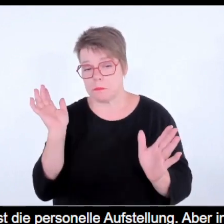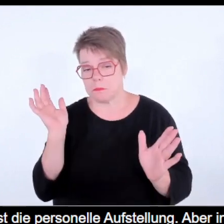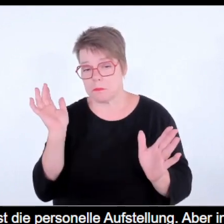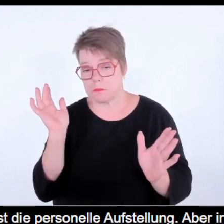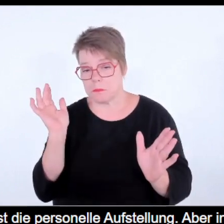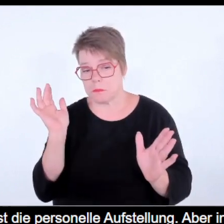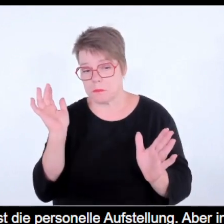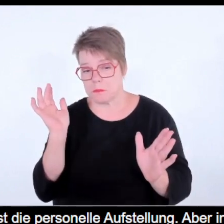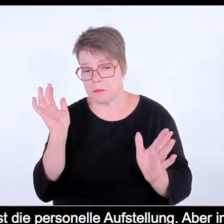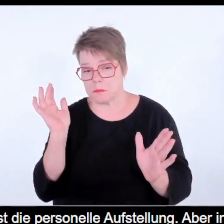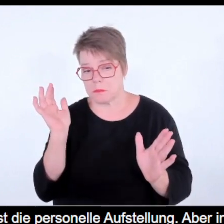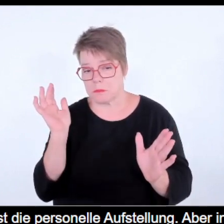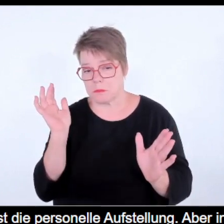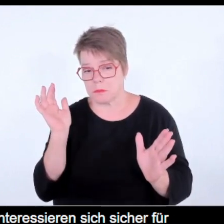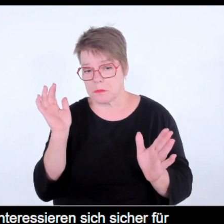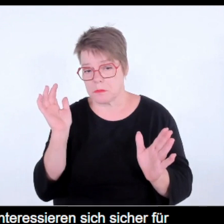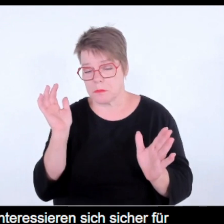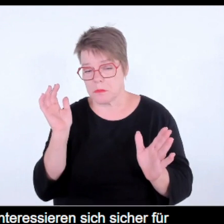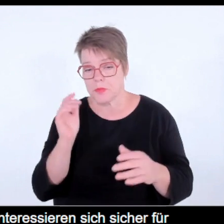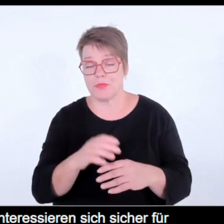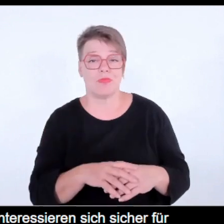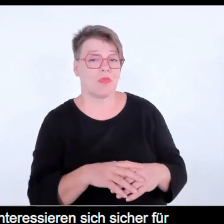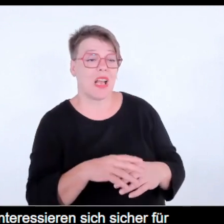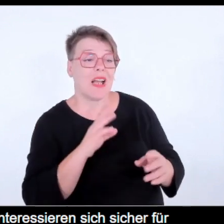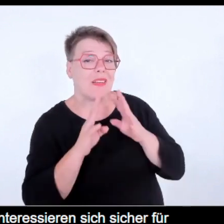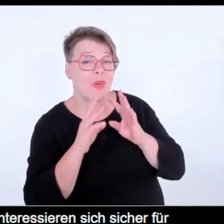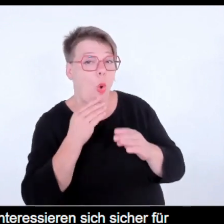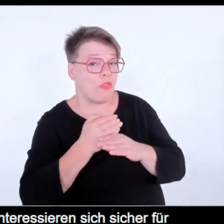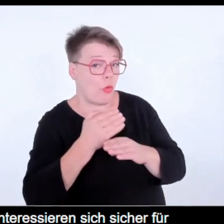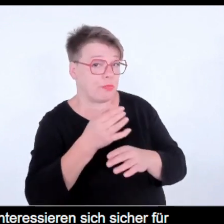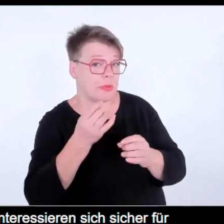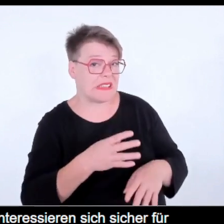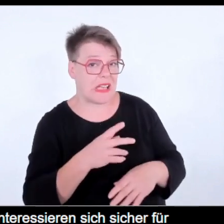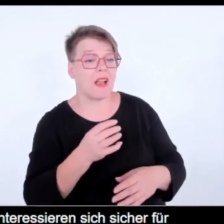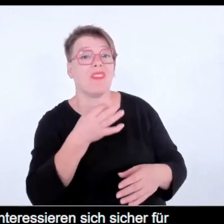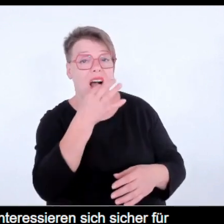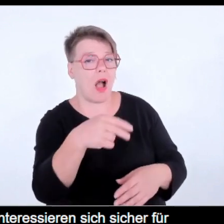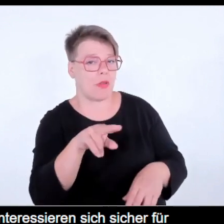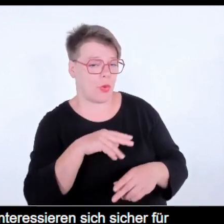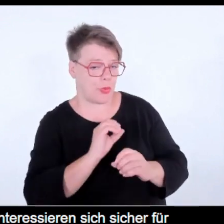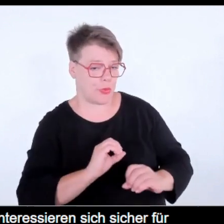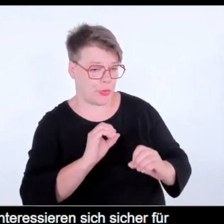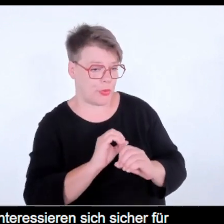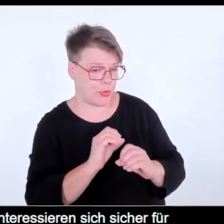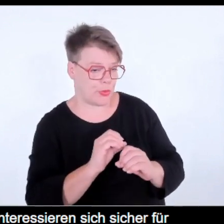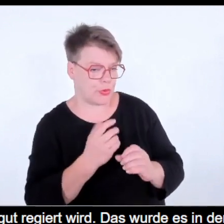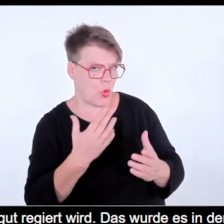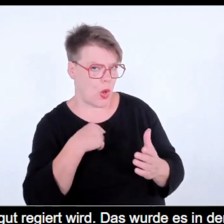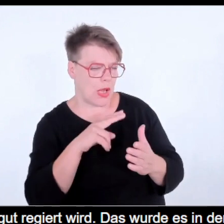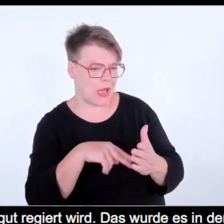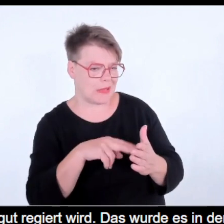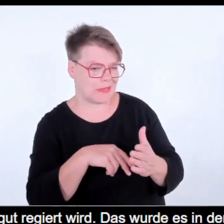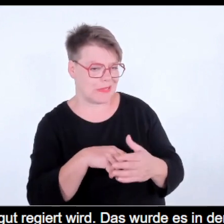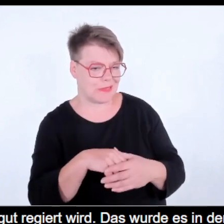Und insofern steht jetzt